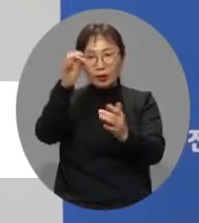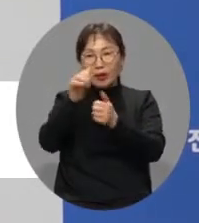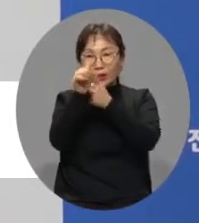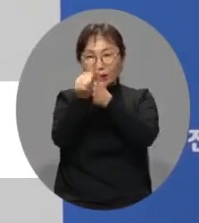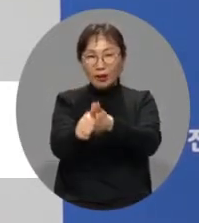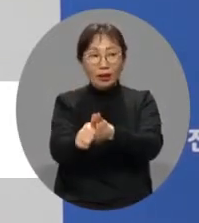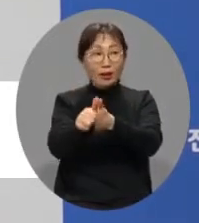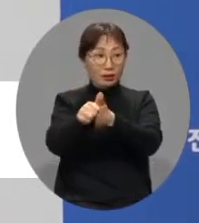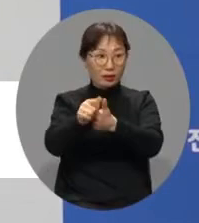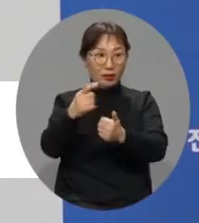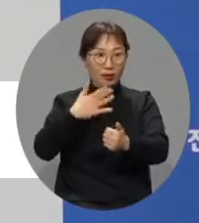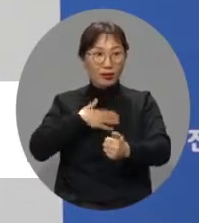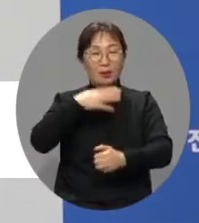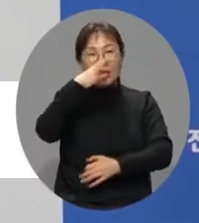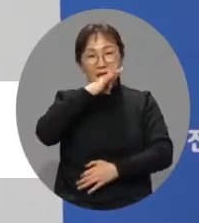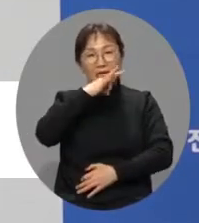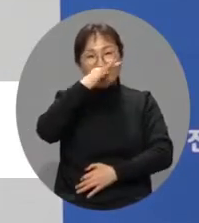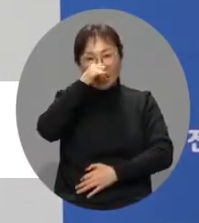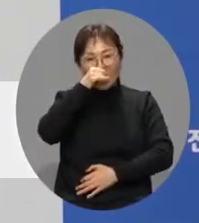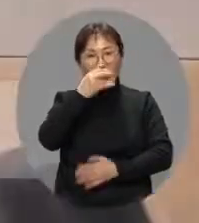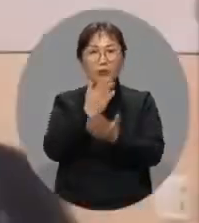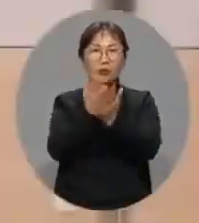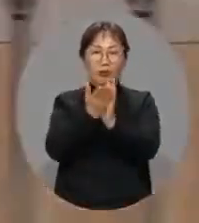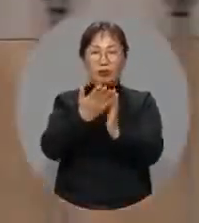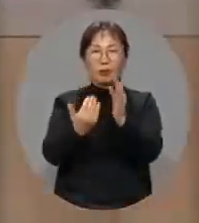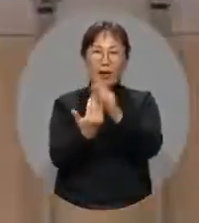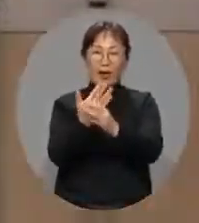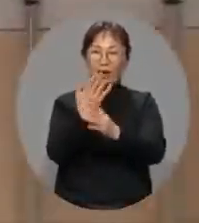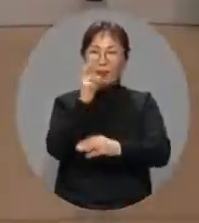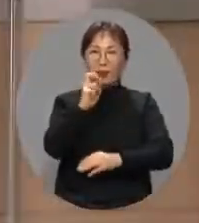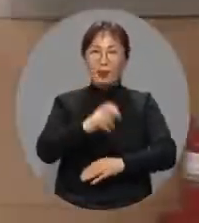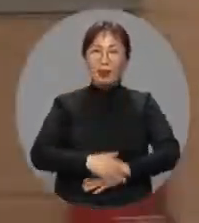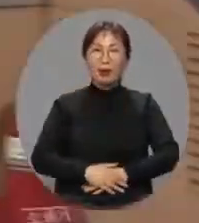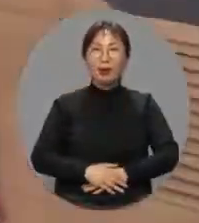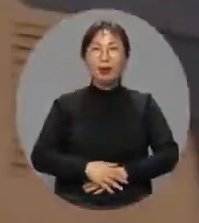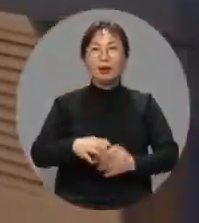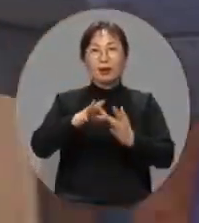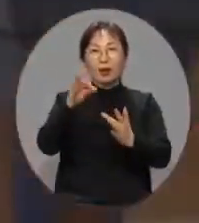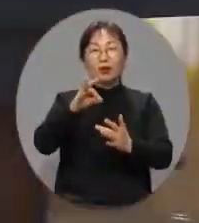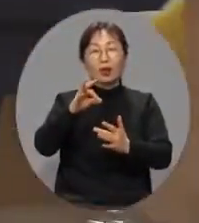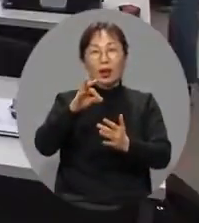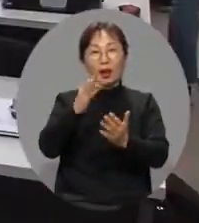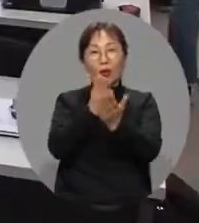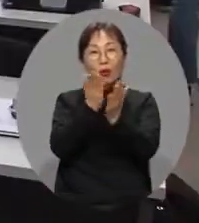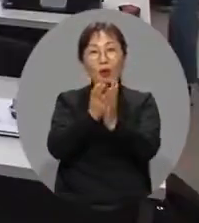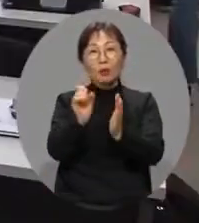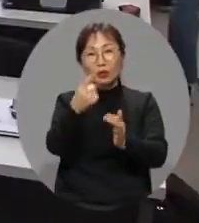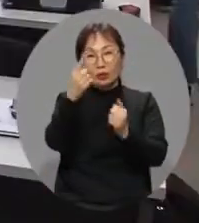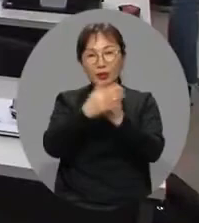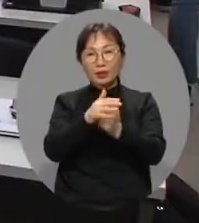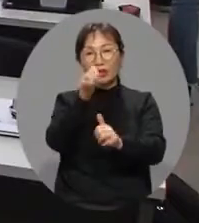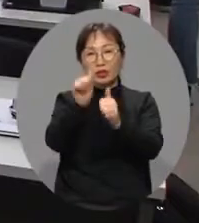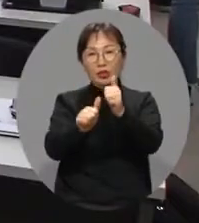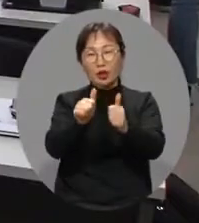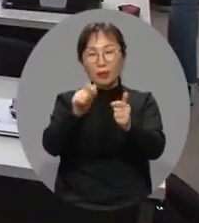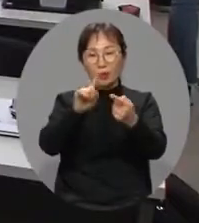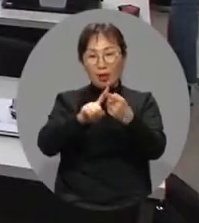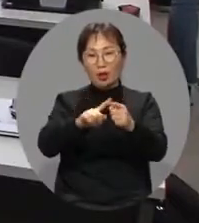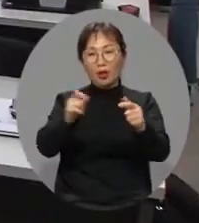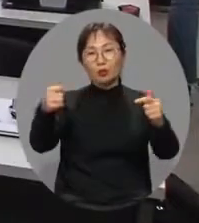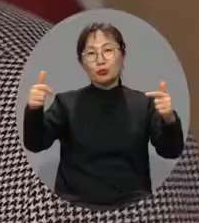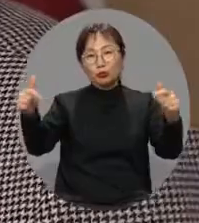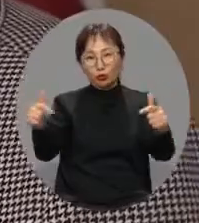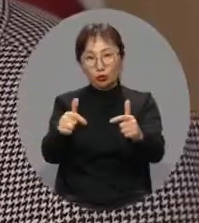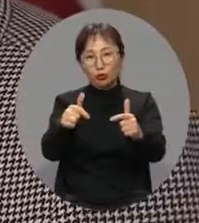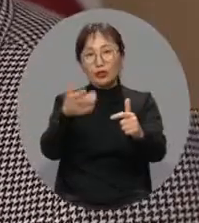아까는 요 분리가 발생할 가능성도 있지 않을까 선택항목 도입으로 수능시험에 범위는 다소 줄지만